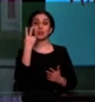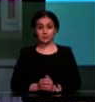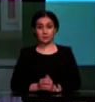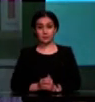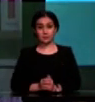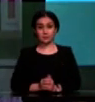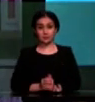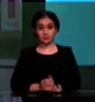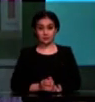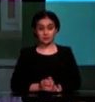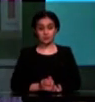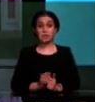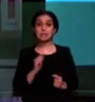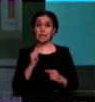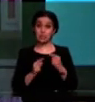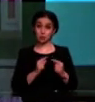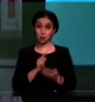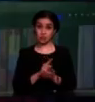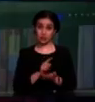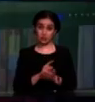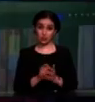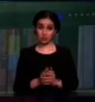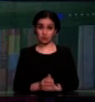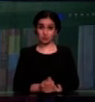0,42. Следующая задача.